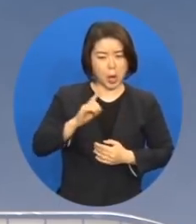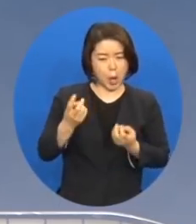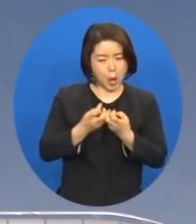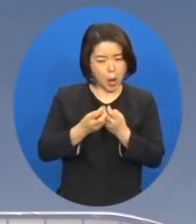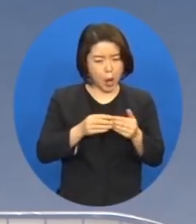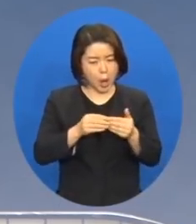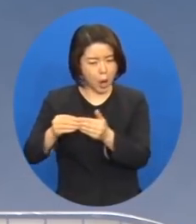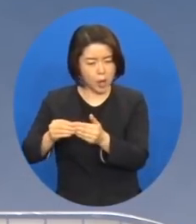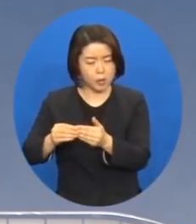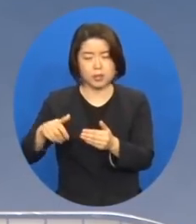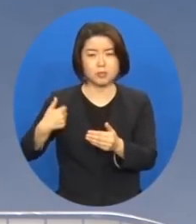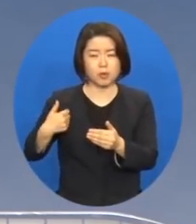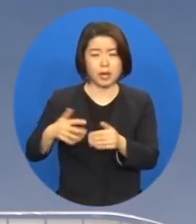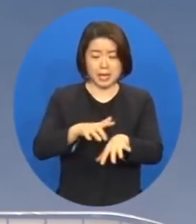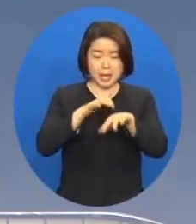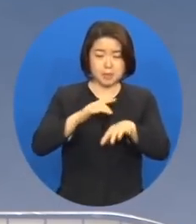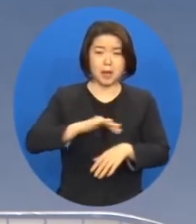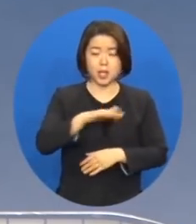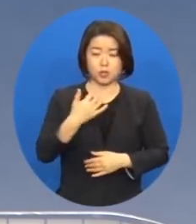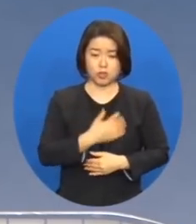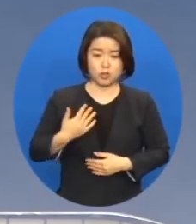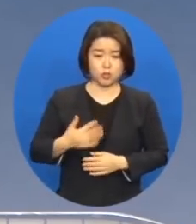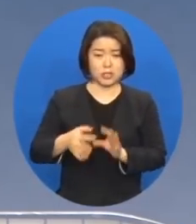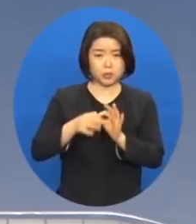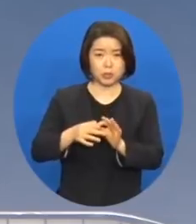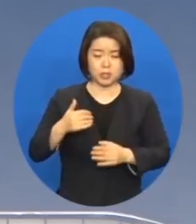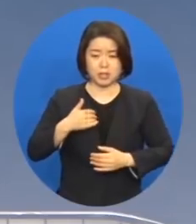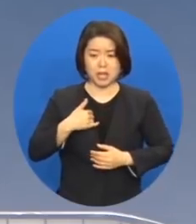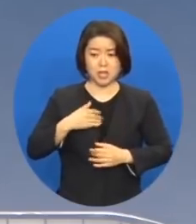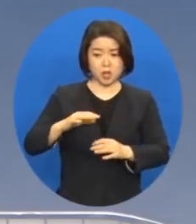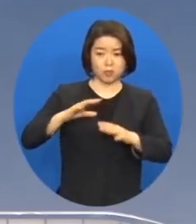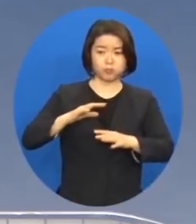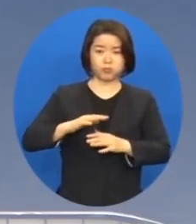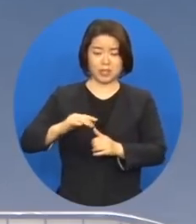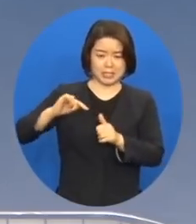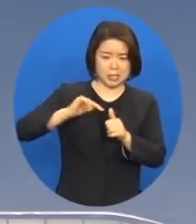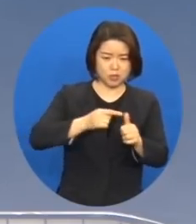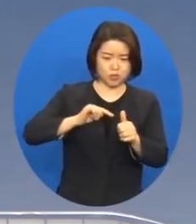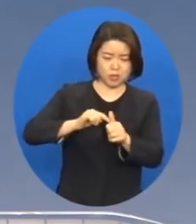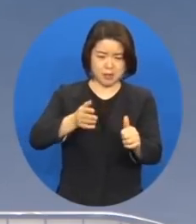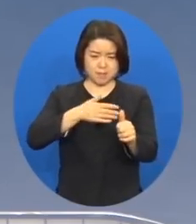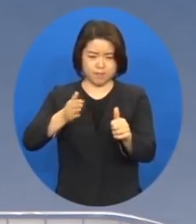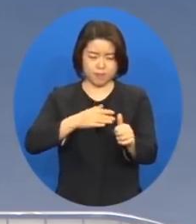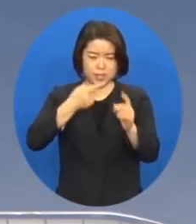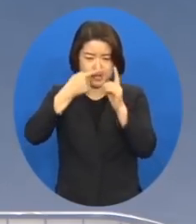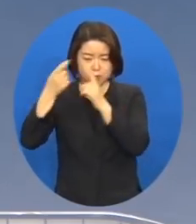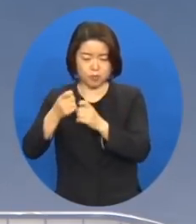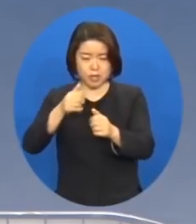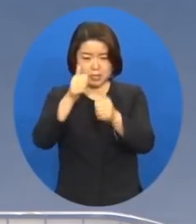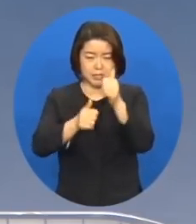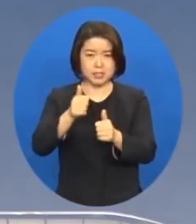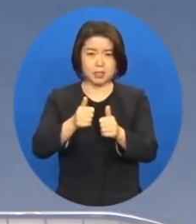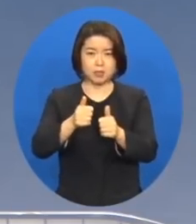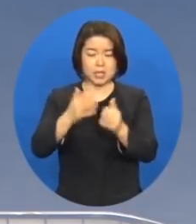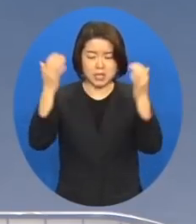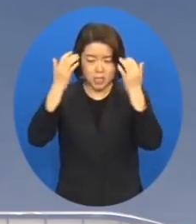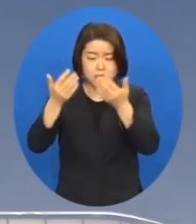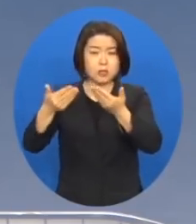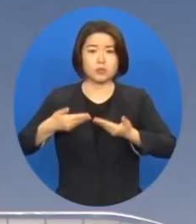몰라요. 마귀가 우리 육신을 통해서 나에게 얼마나 무섭게 계속 유혹하고 시험하고 시련을